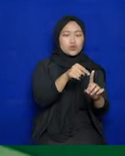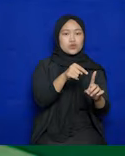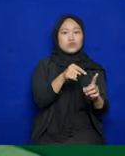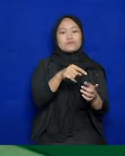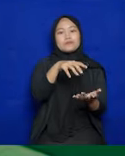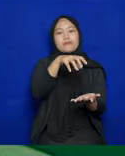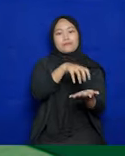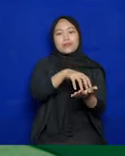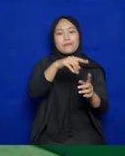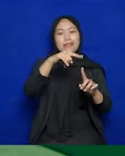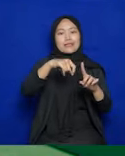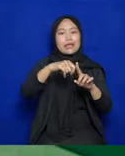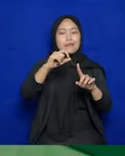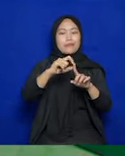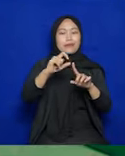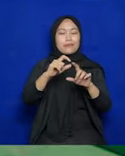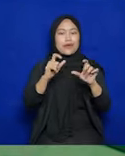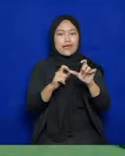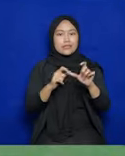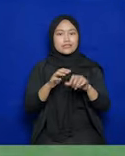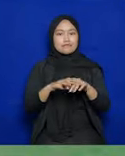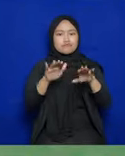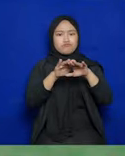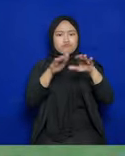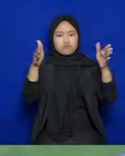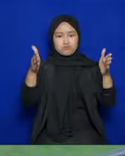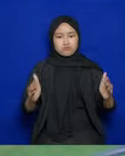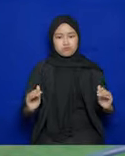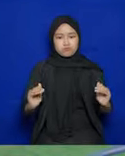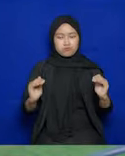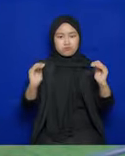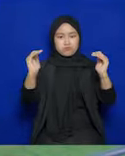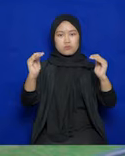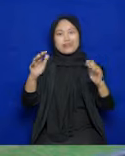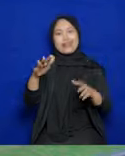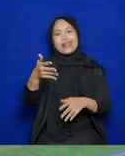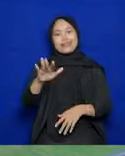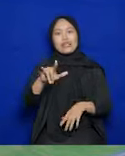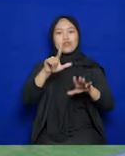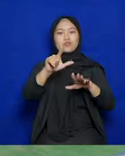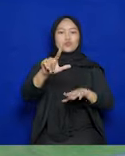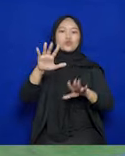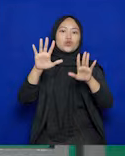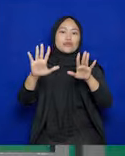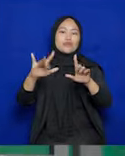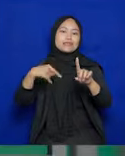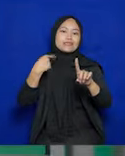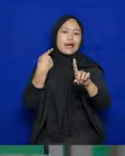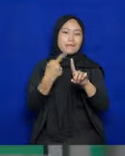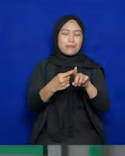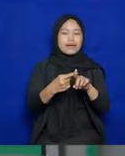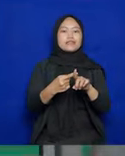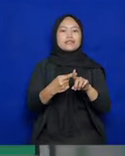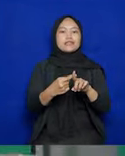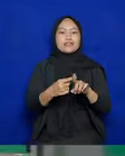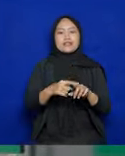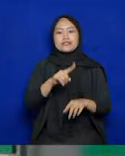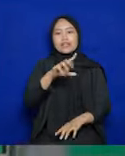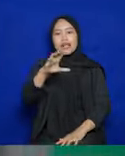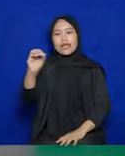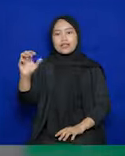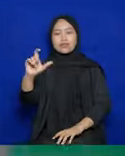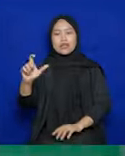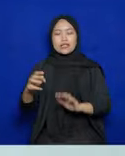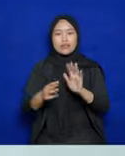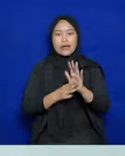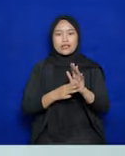bilik suara harus memiliki ketinggian antara 75 sampai 100 cm. Dengan ketinggian